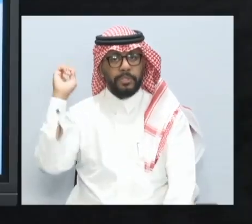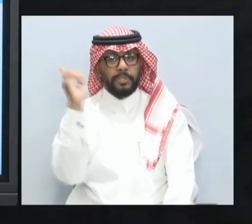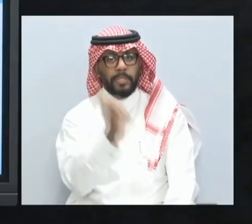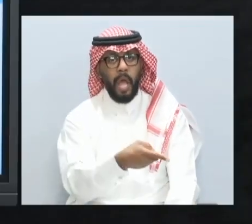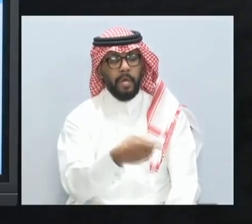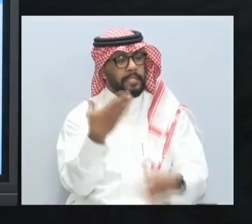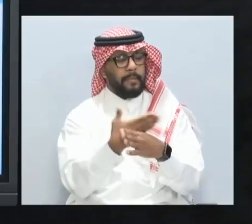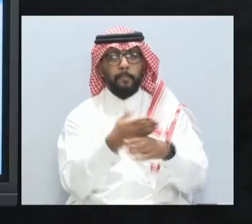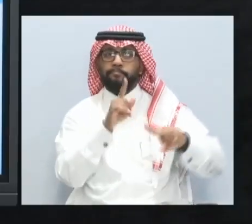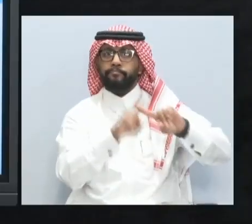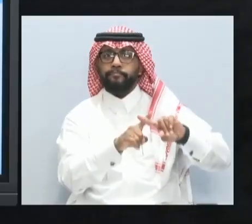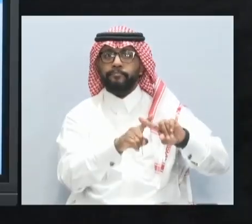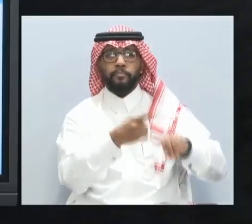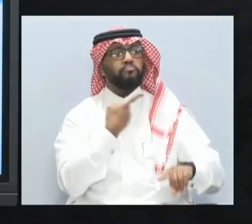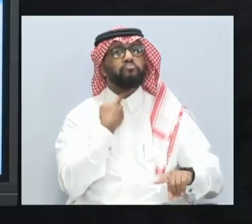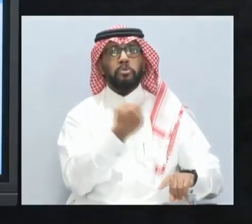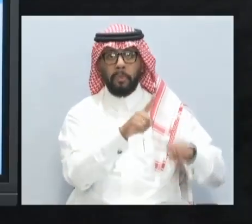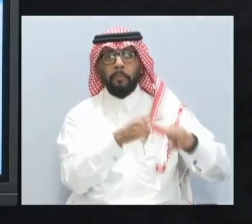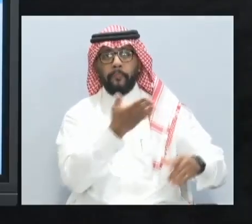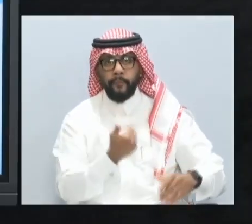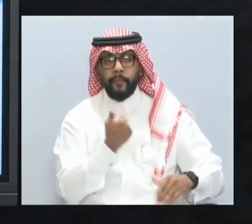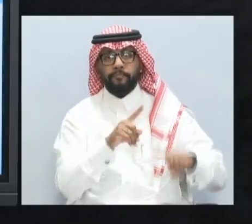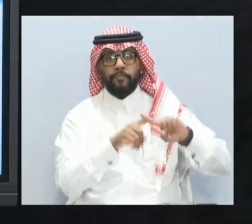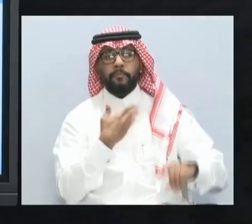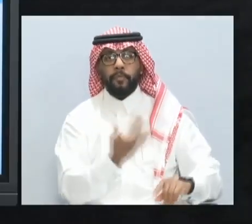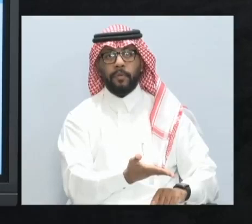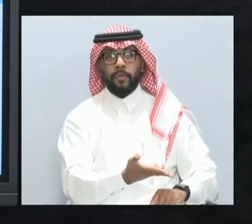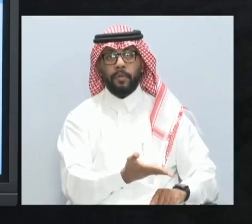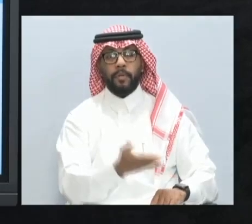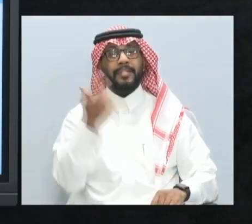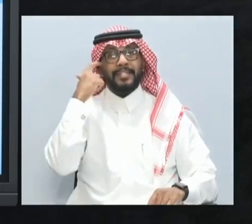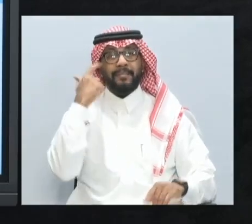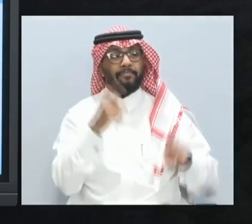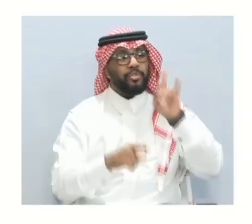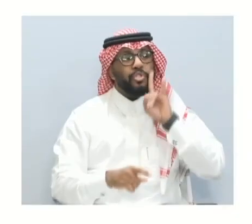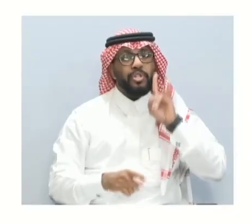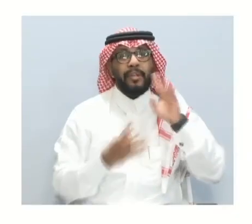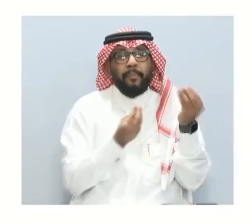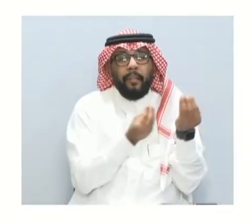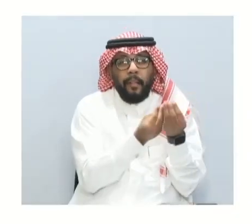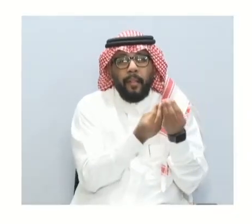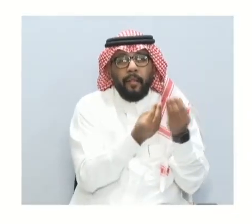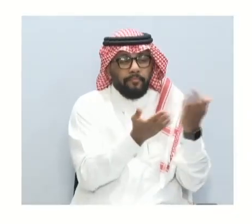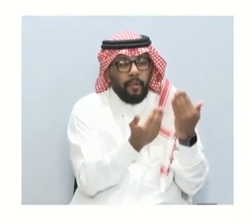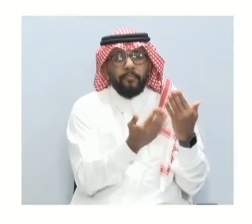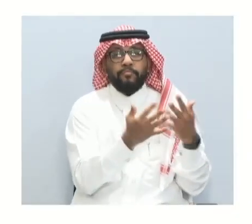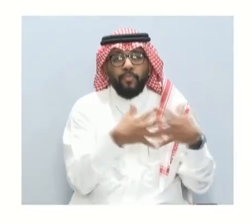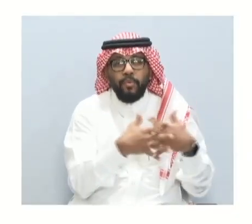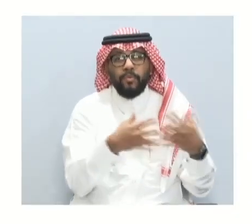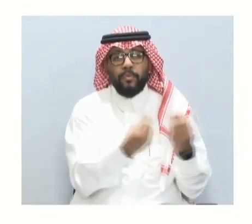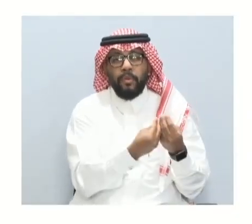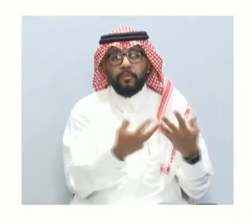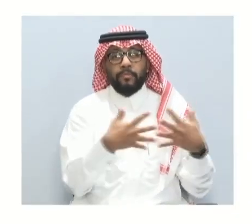يكفر سؤال ما الجواب الجواب وذلك ان الساحر يتقرب للشياطين ويشرك حتى